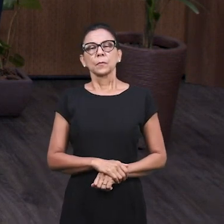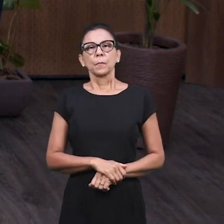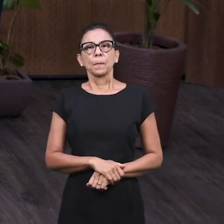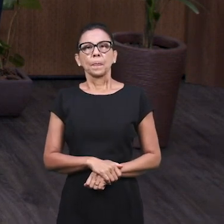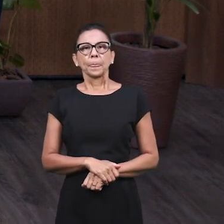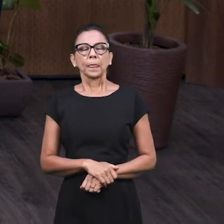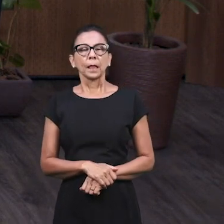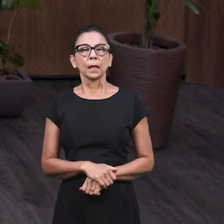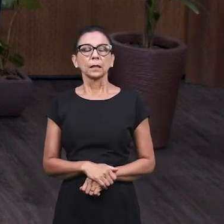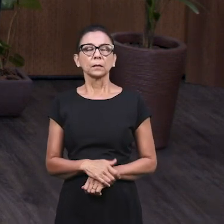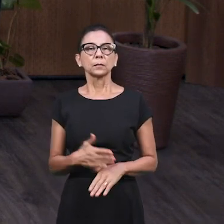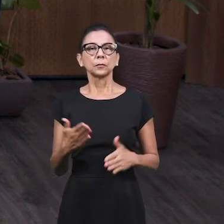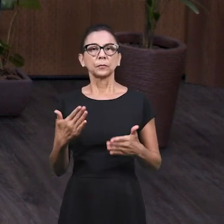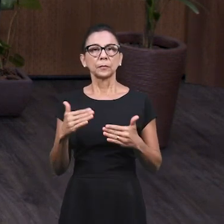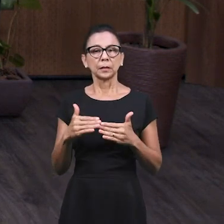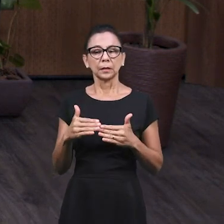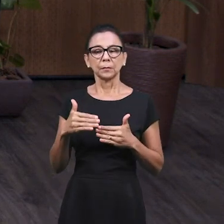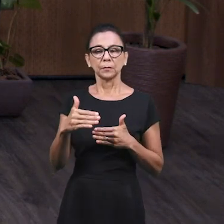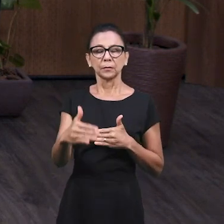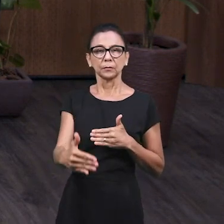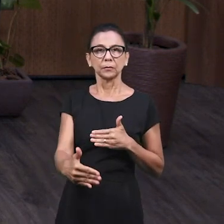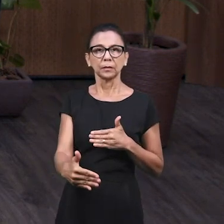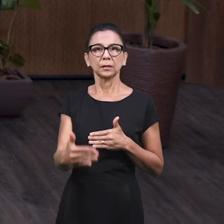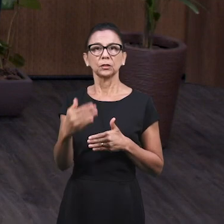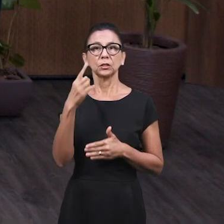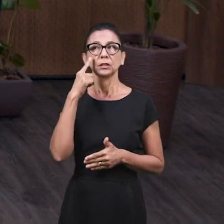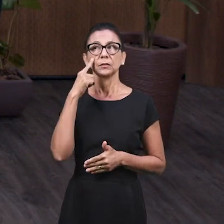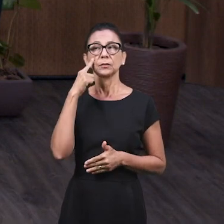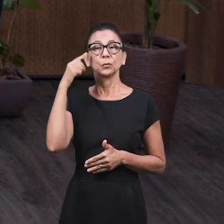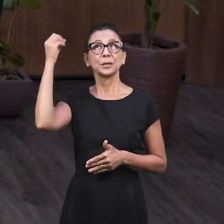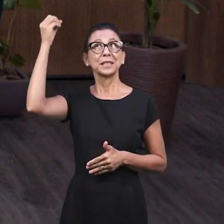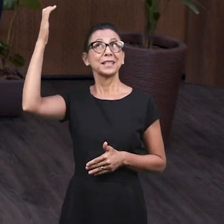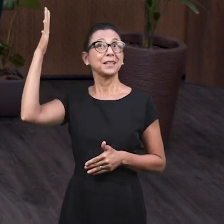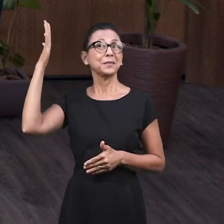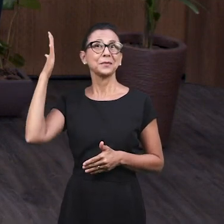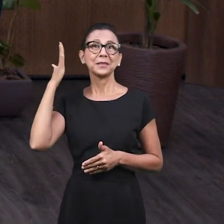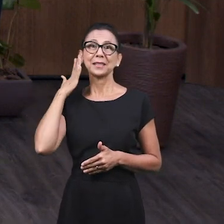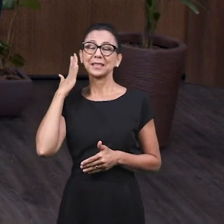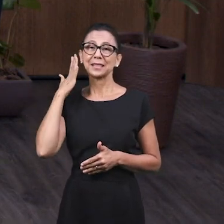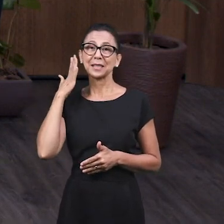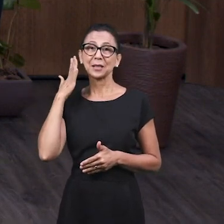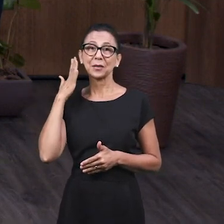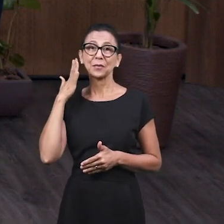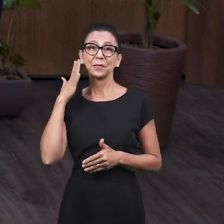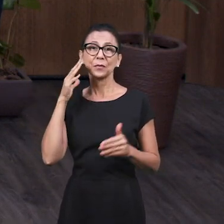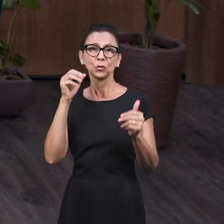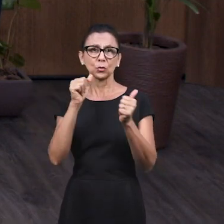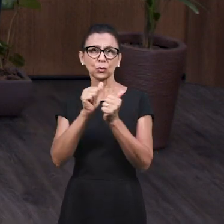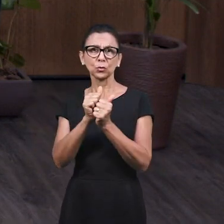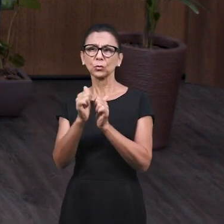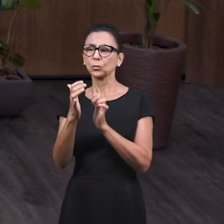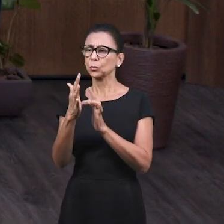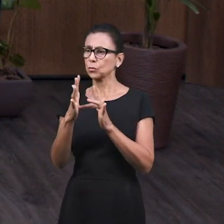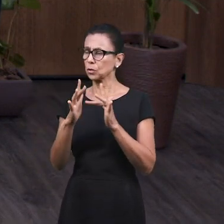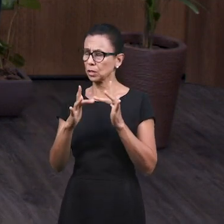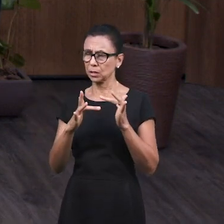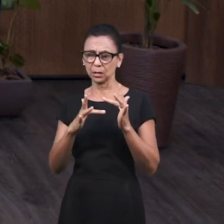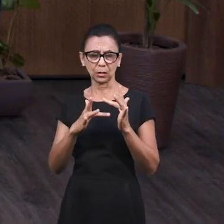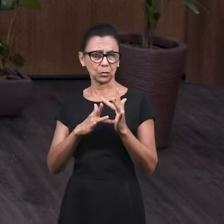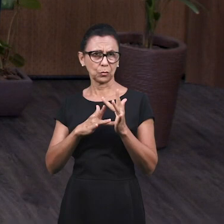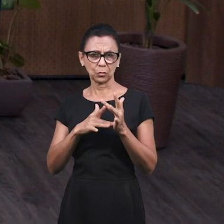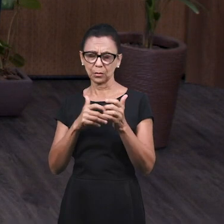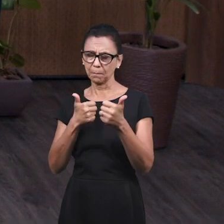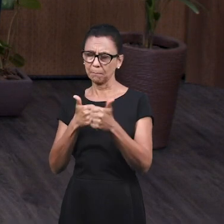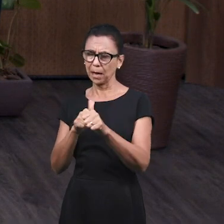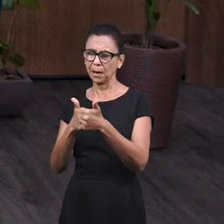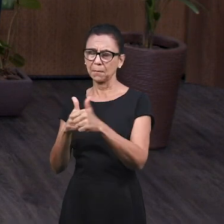vu la révélation, il a suivi Jésus dans le chemin en